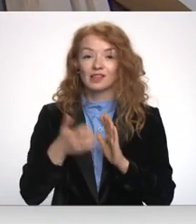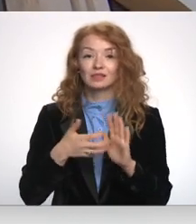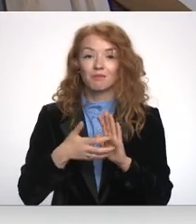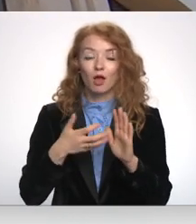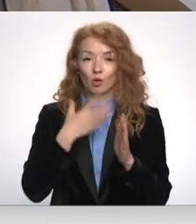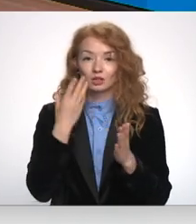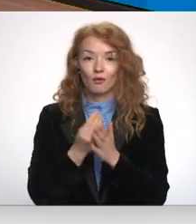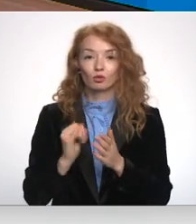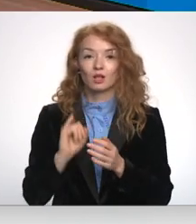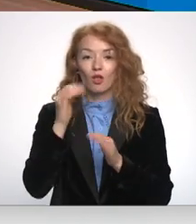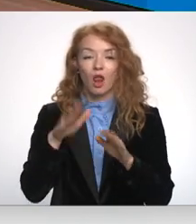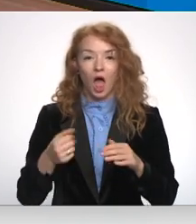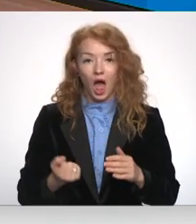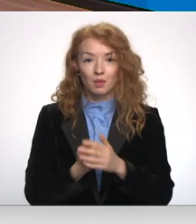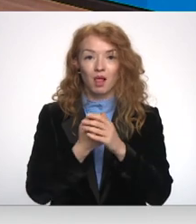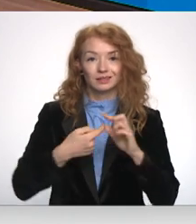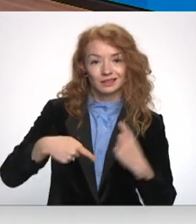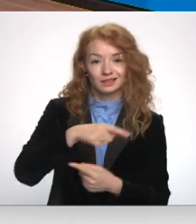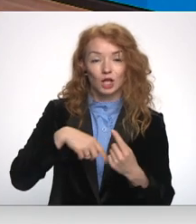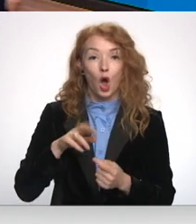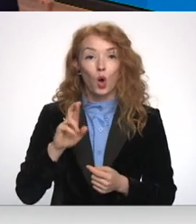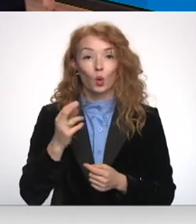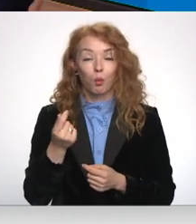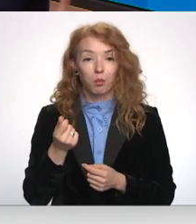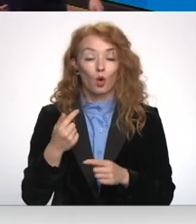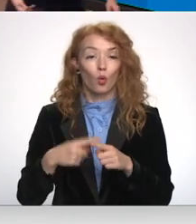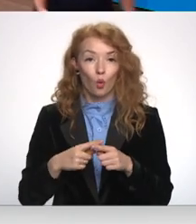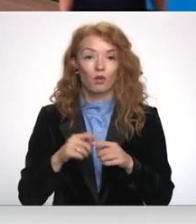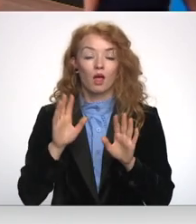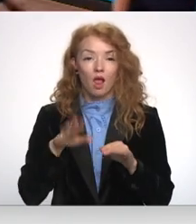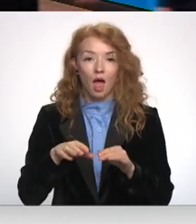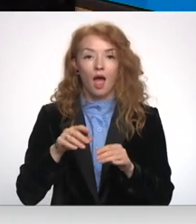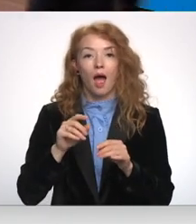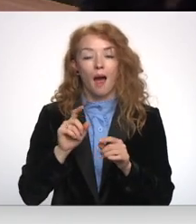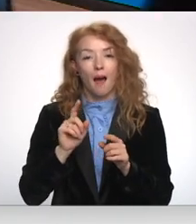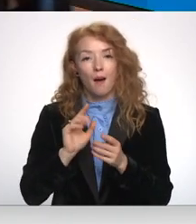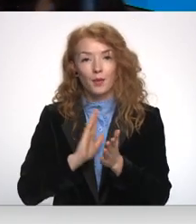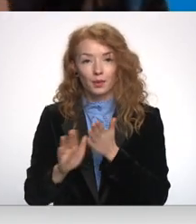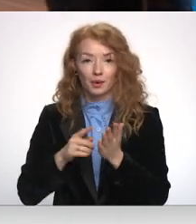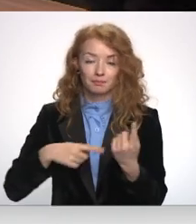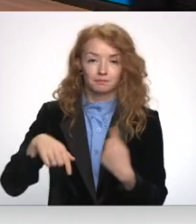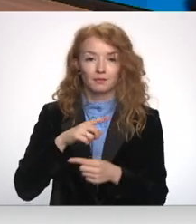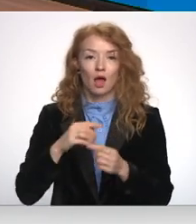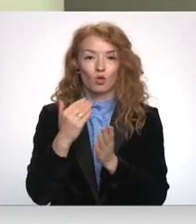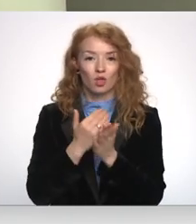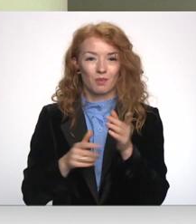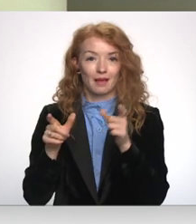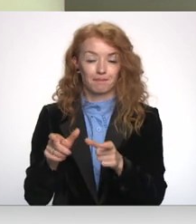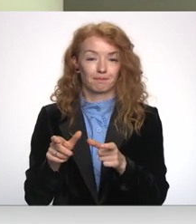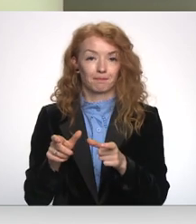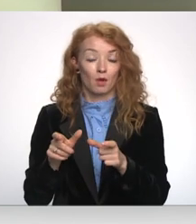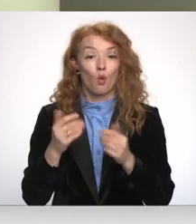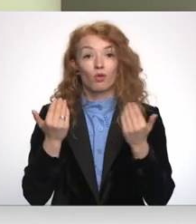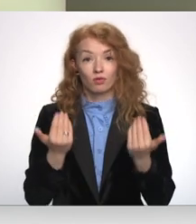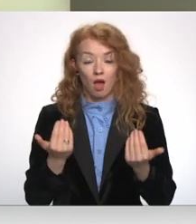savu zeltu, lai atbalstītu rubli un arī, lai apietu vairāk iepriekšējo sankciju kārtu ietekmi. Un tagad Krievijas zeltu